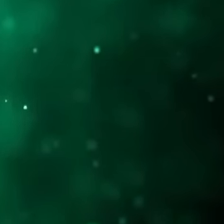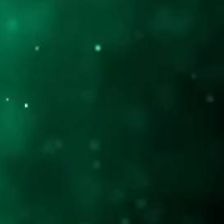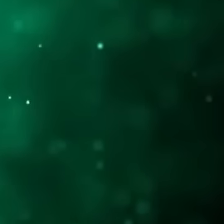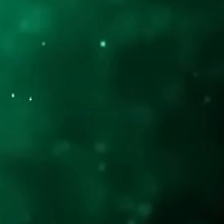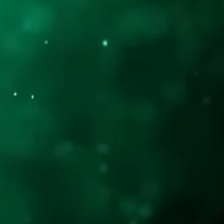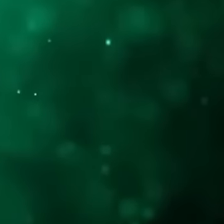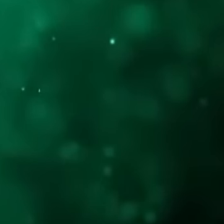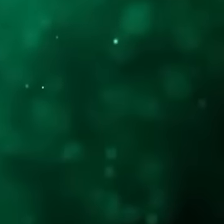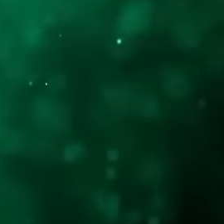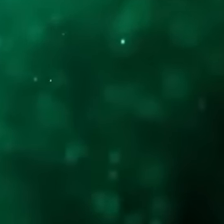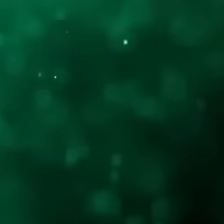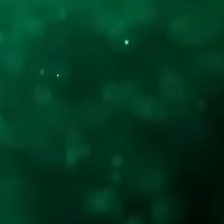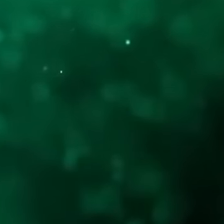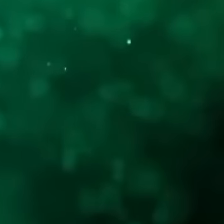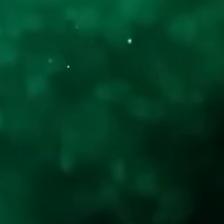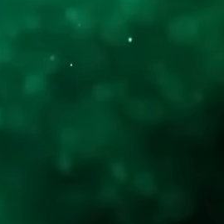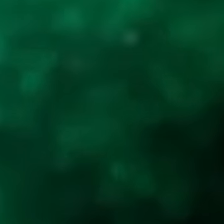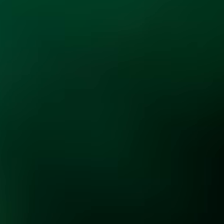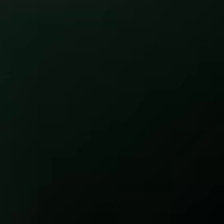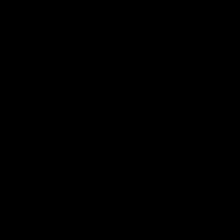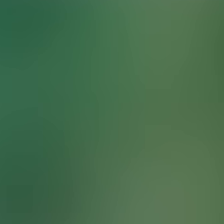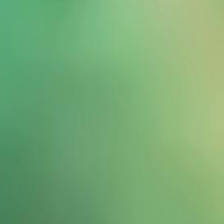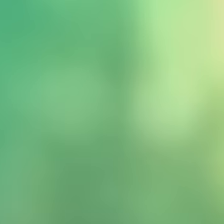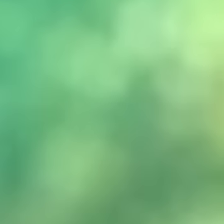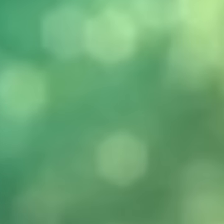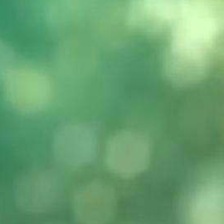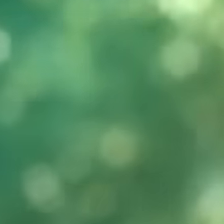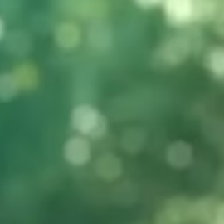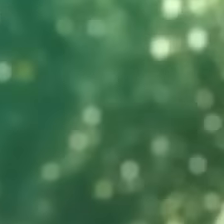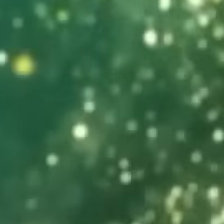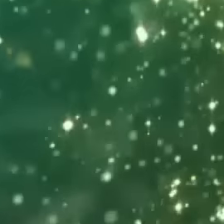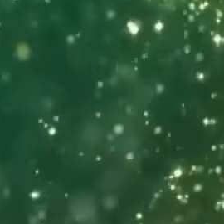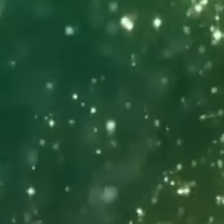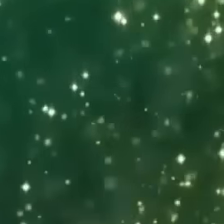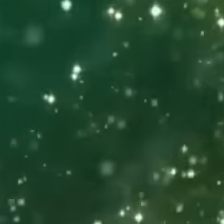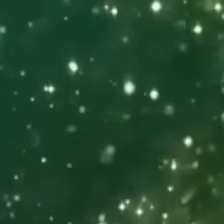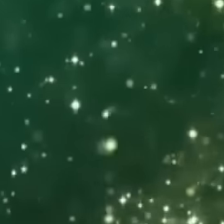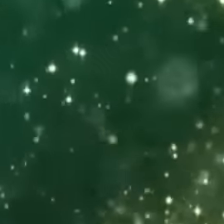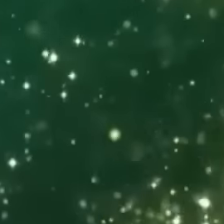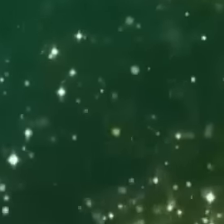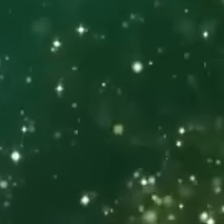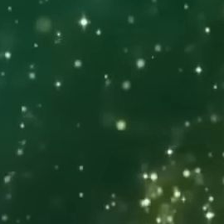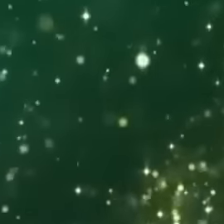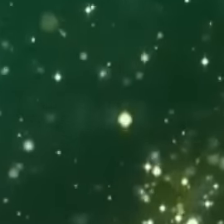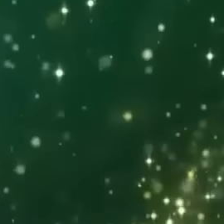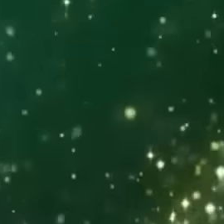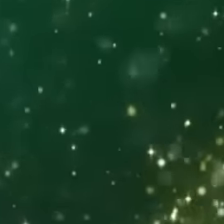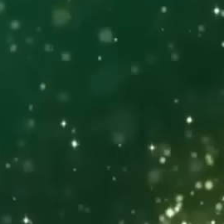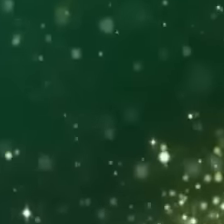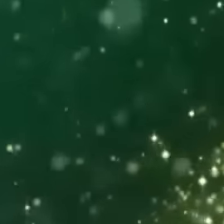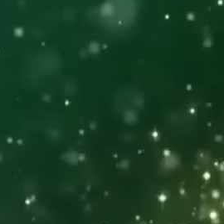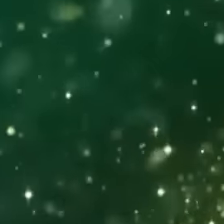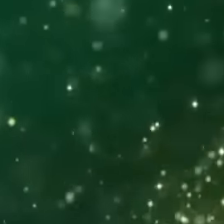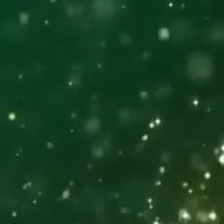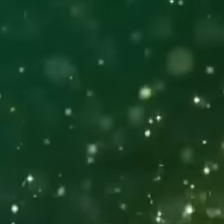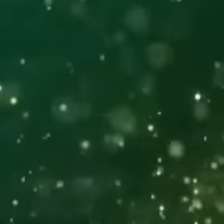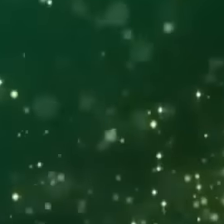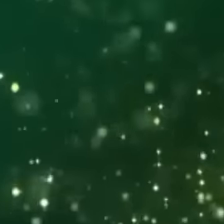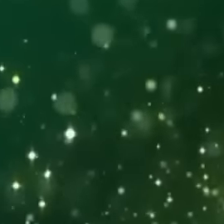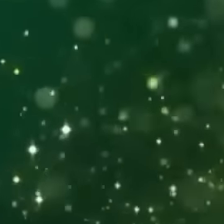Ya Allah ya Allah. Ya Allah ya Allah